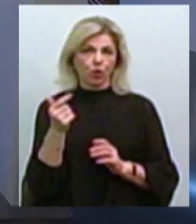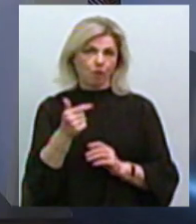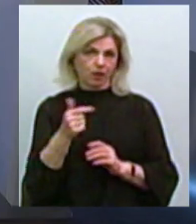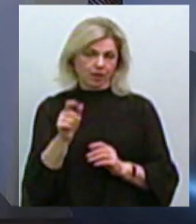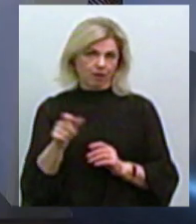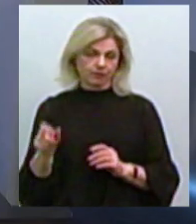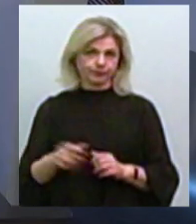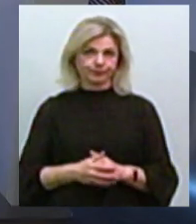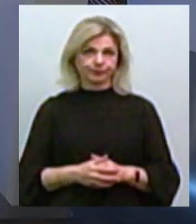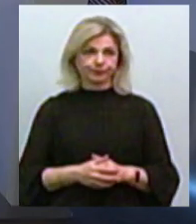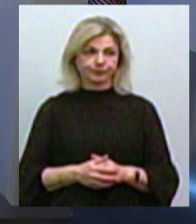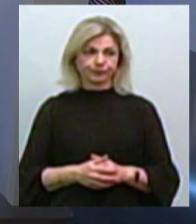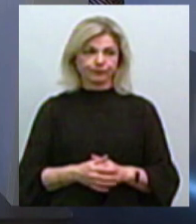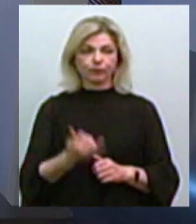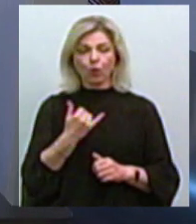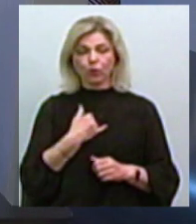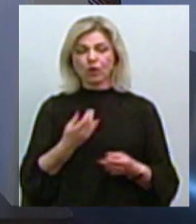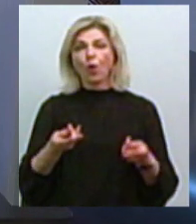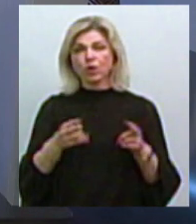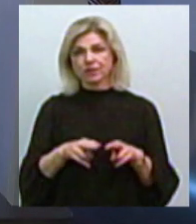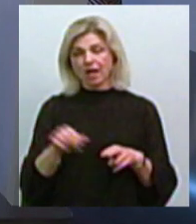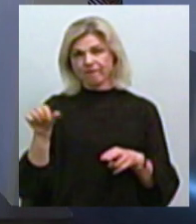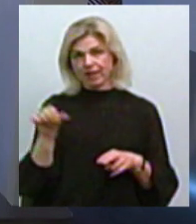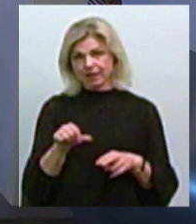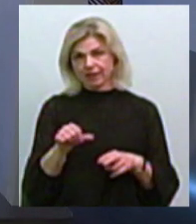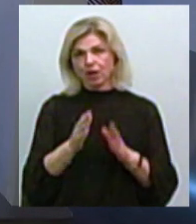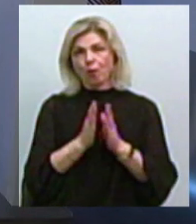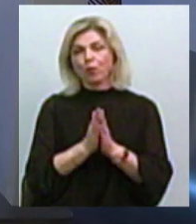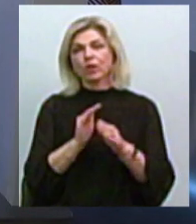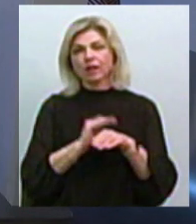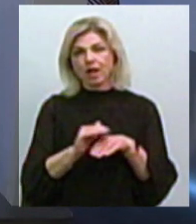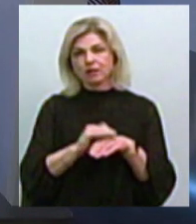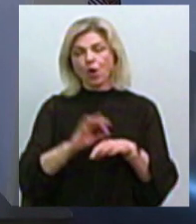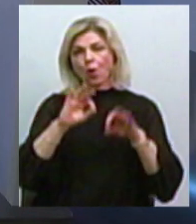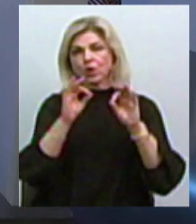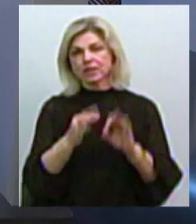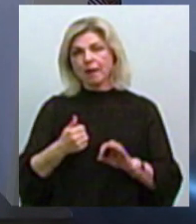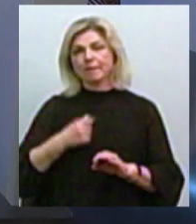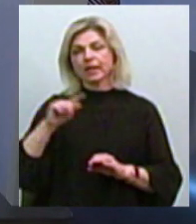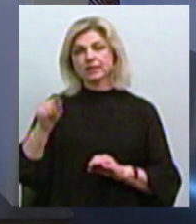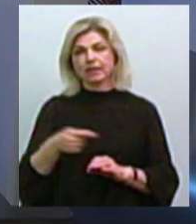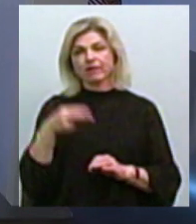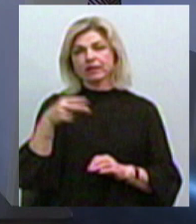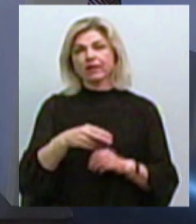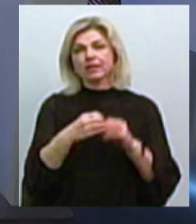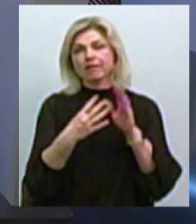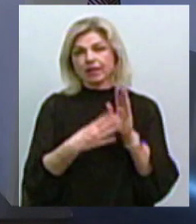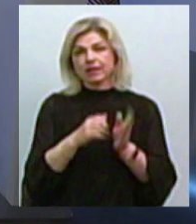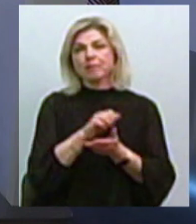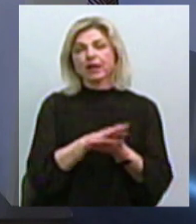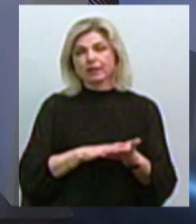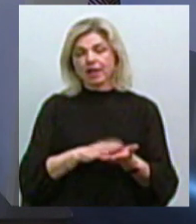Все. І у нас залишається менше хвилини. Будь ласка, осінній призов 2019 триває.